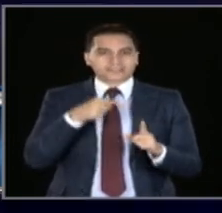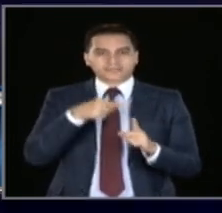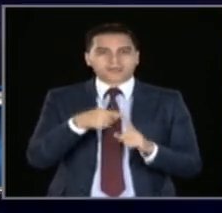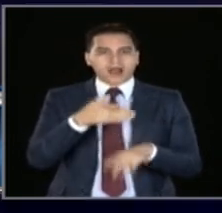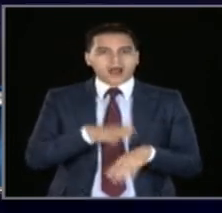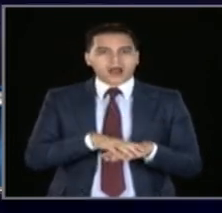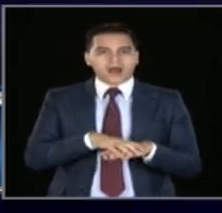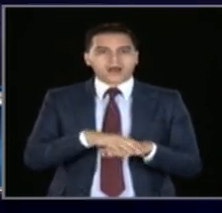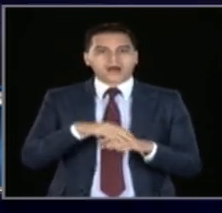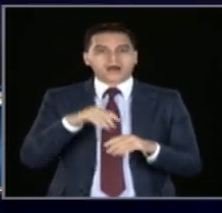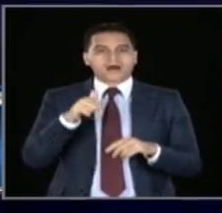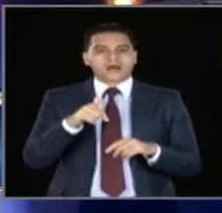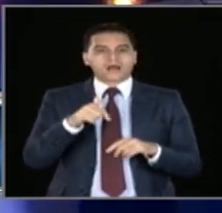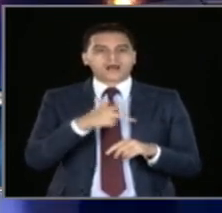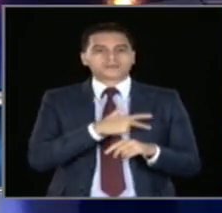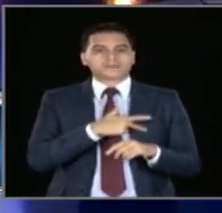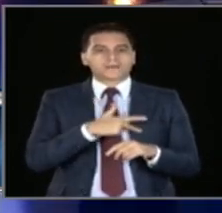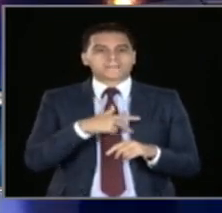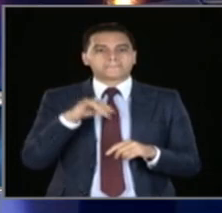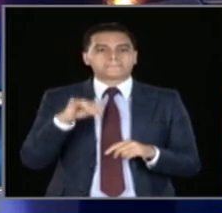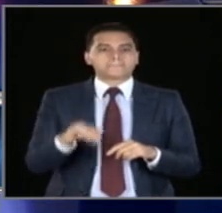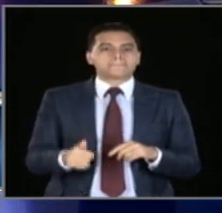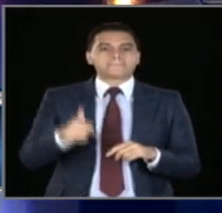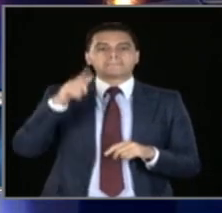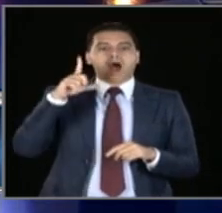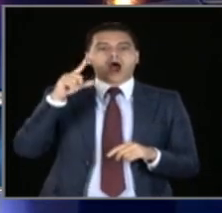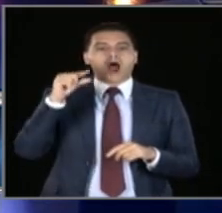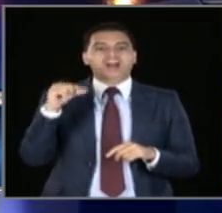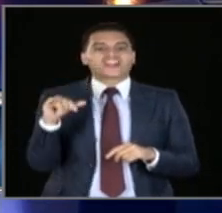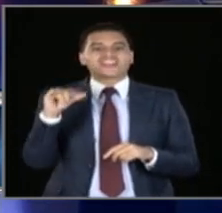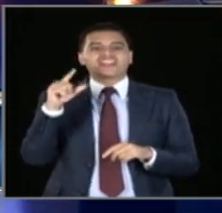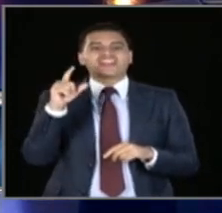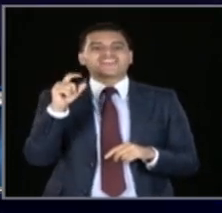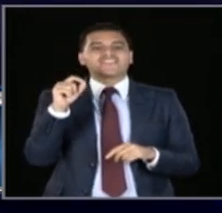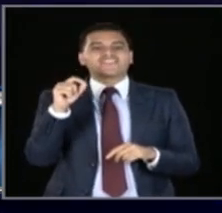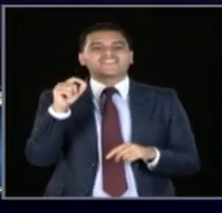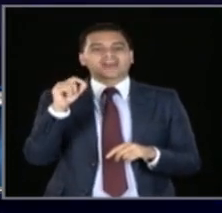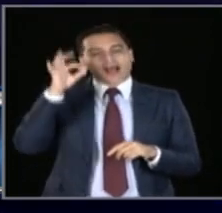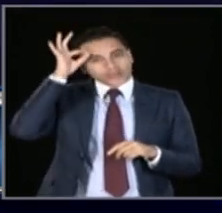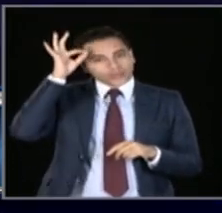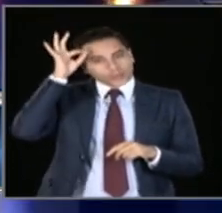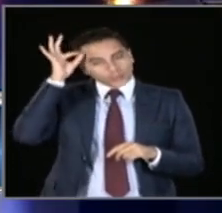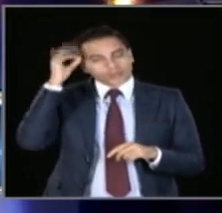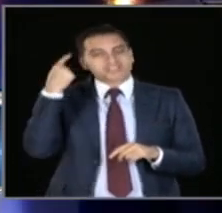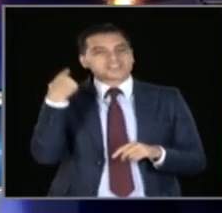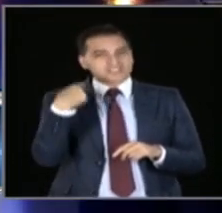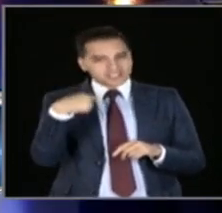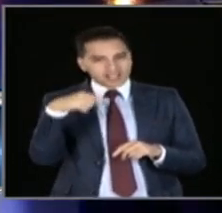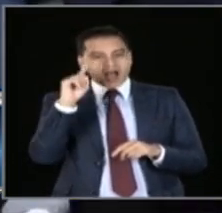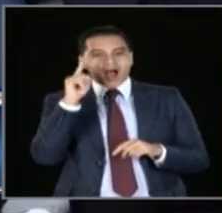بمالديف الدوله دي تونس ملقبه بمالديف تونس الهدف